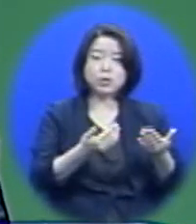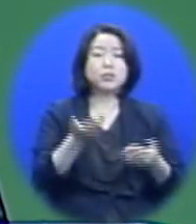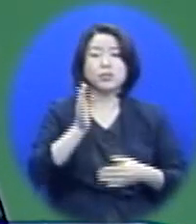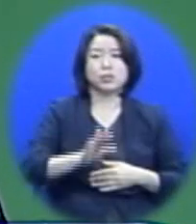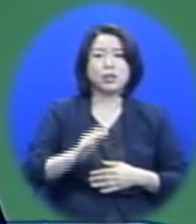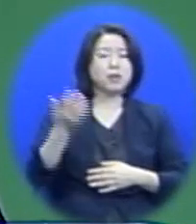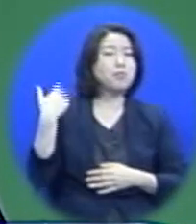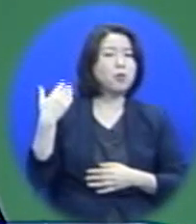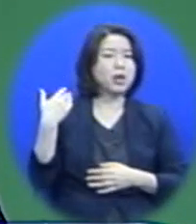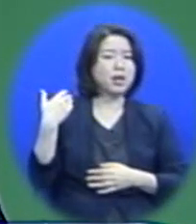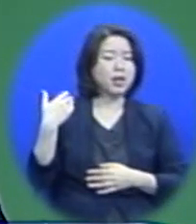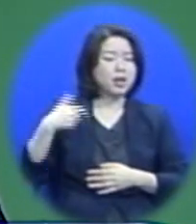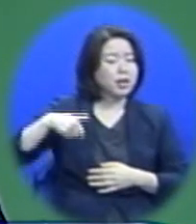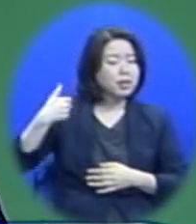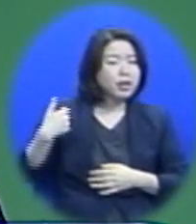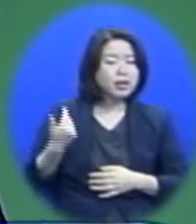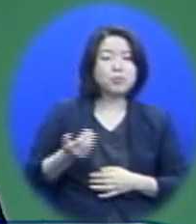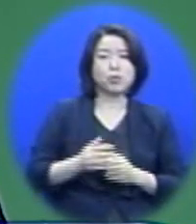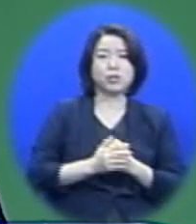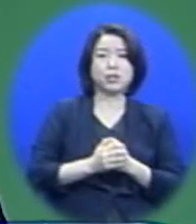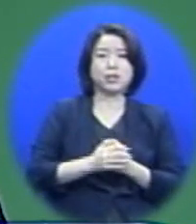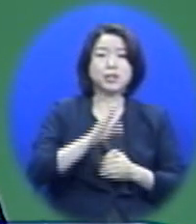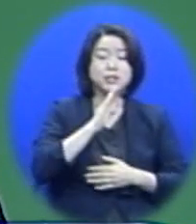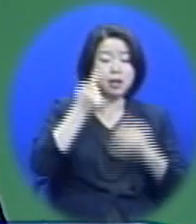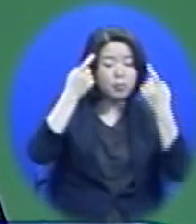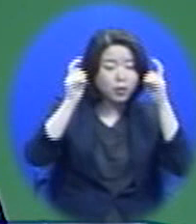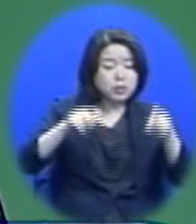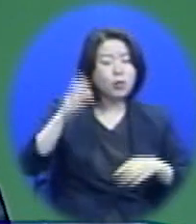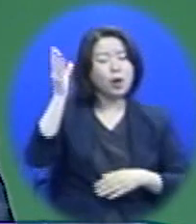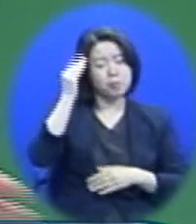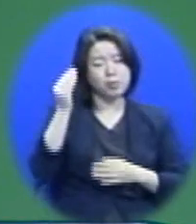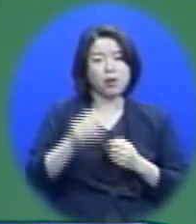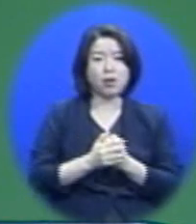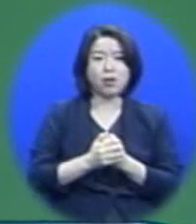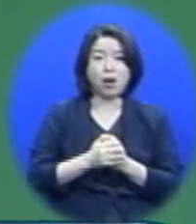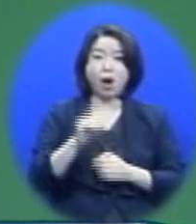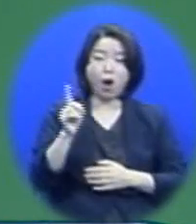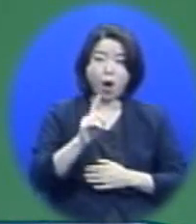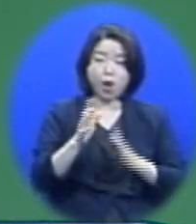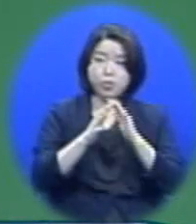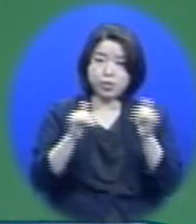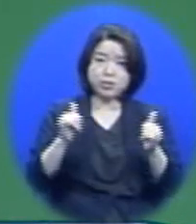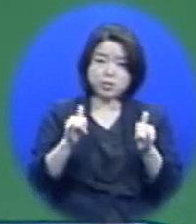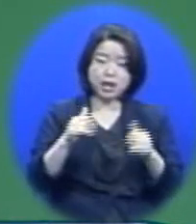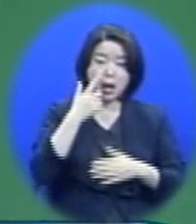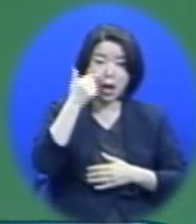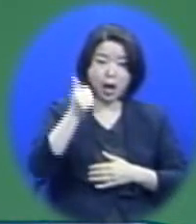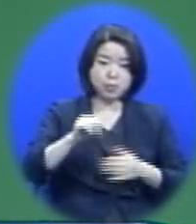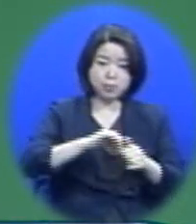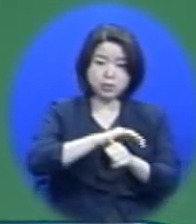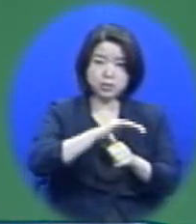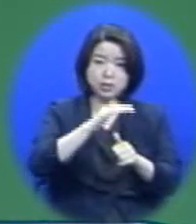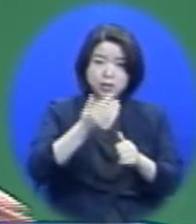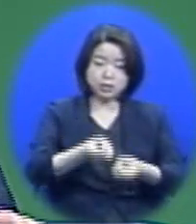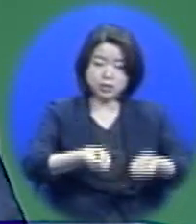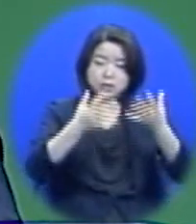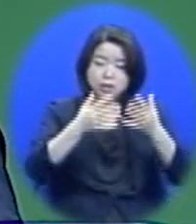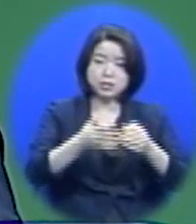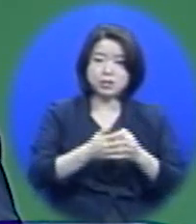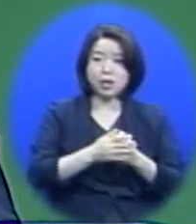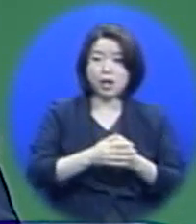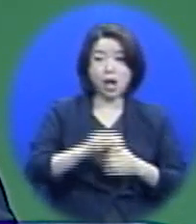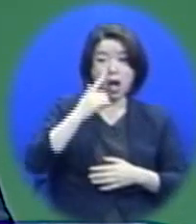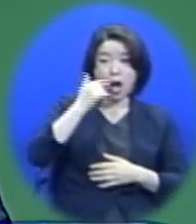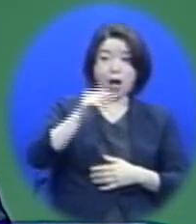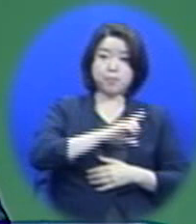지난 시절들 참 어리석고 미련한 저였습니다. 어느 분의 부친상 조문을 갔을 때 아들이 아빠 이름이 왜